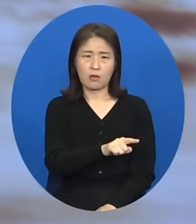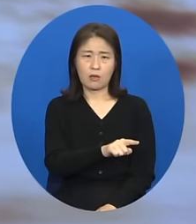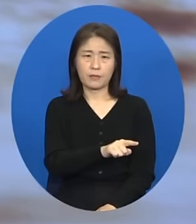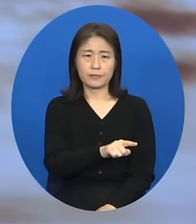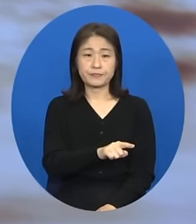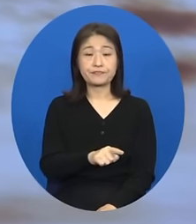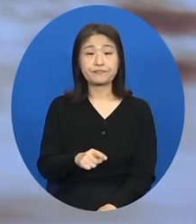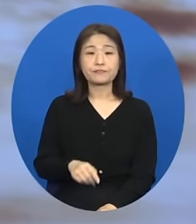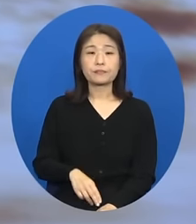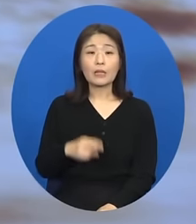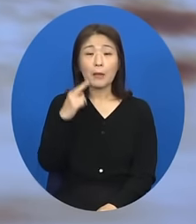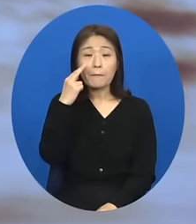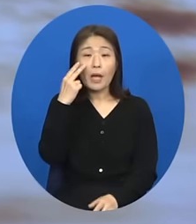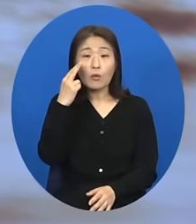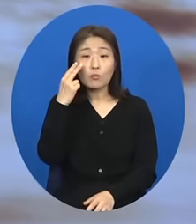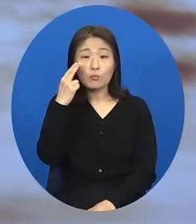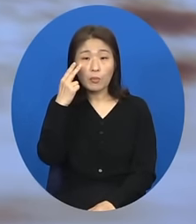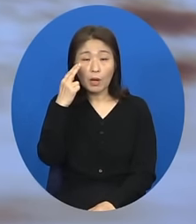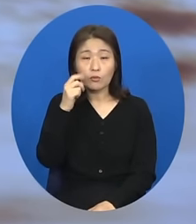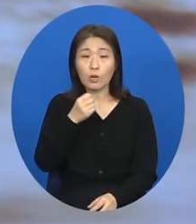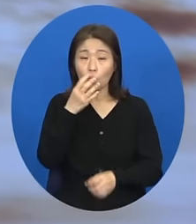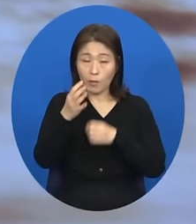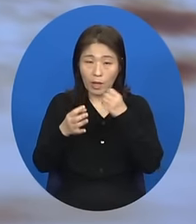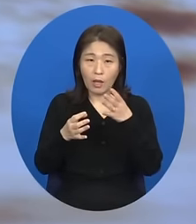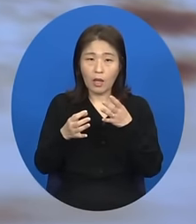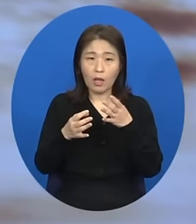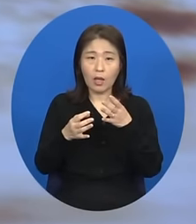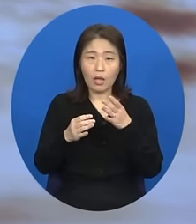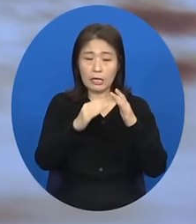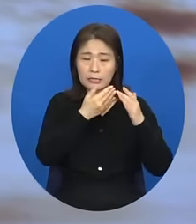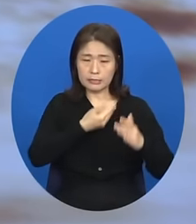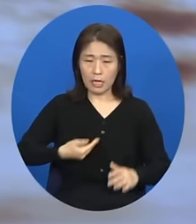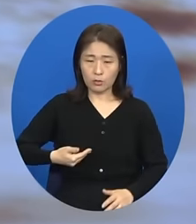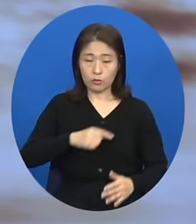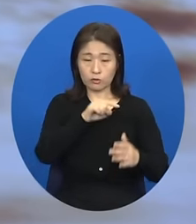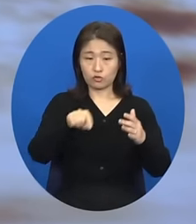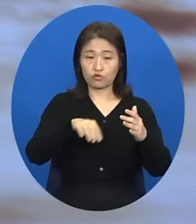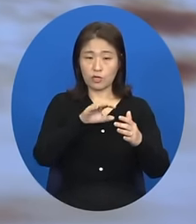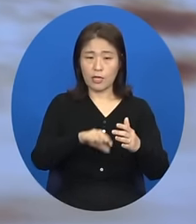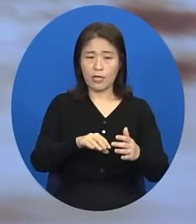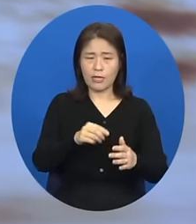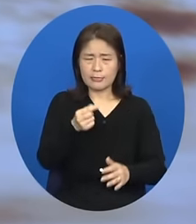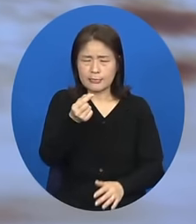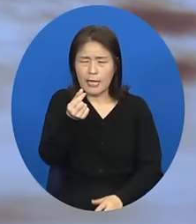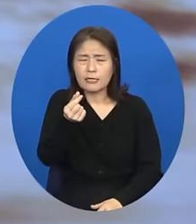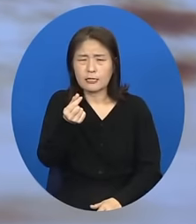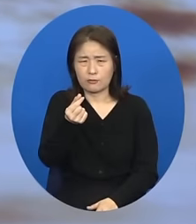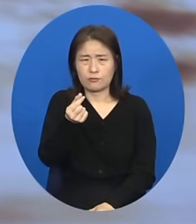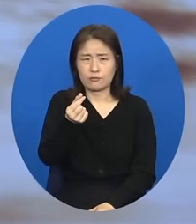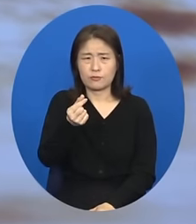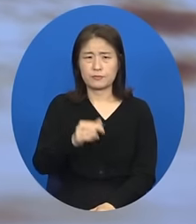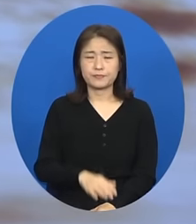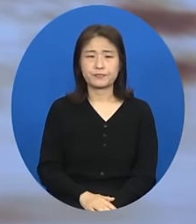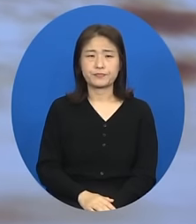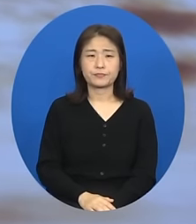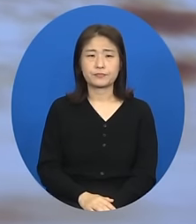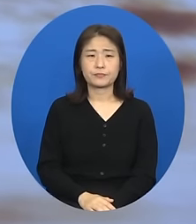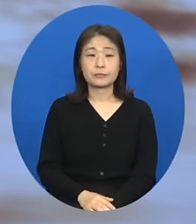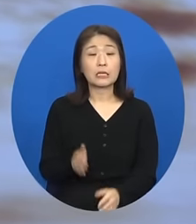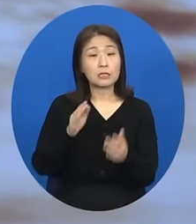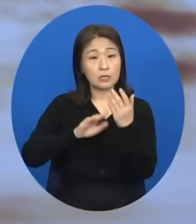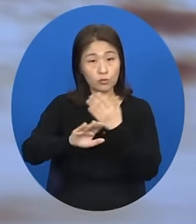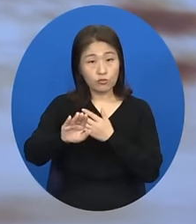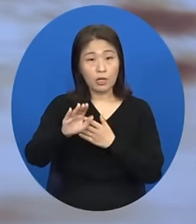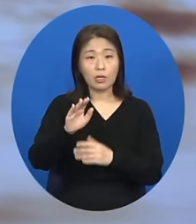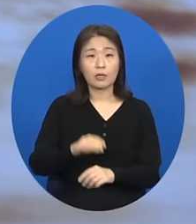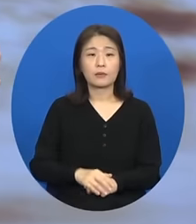중에 가장 작은 사도라고 이야기하는 거예요. 근데 이 고백이 더 신앙생활을 하니까 어떻게 바뀌냐면요, 에베소서 3장